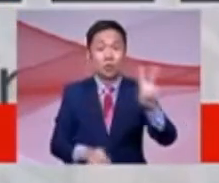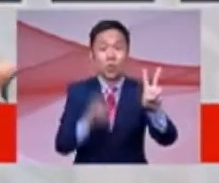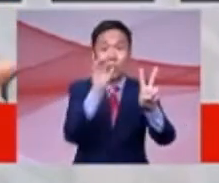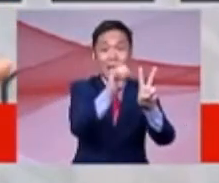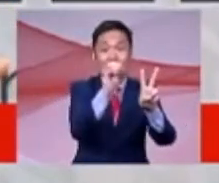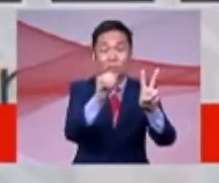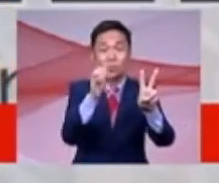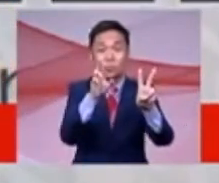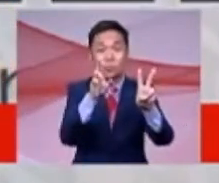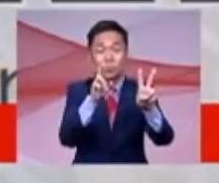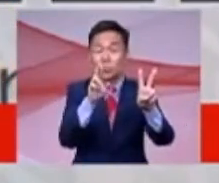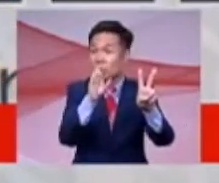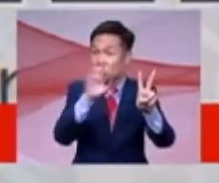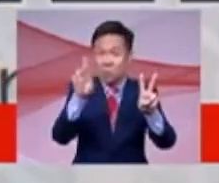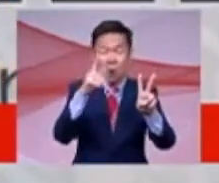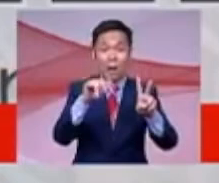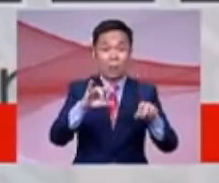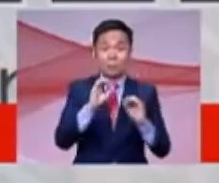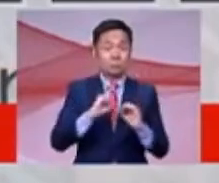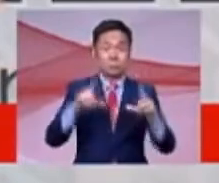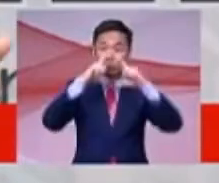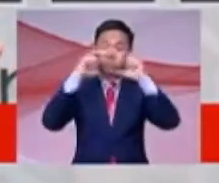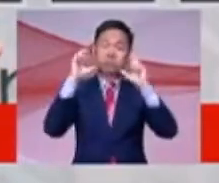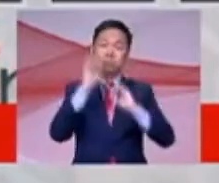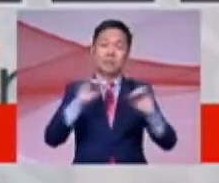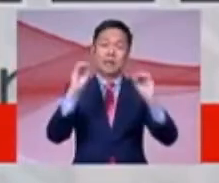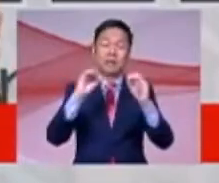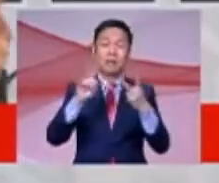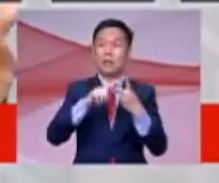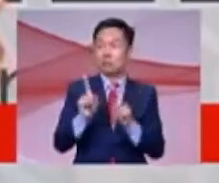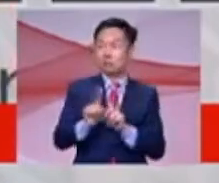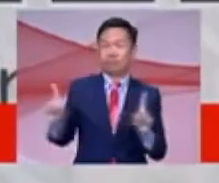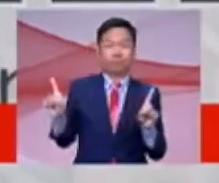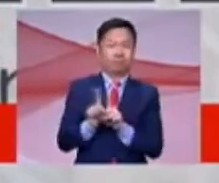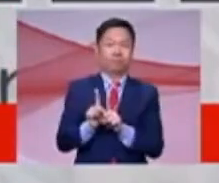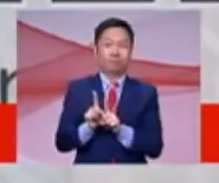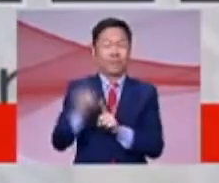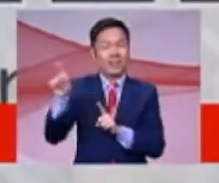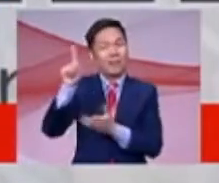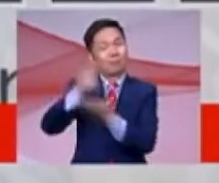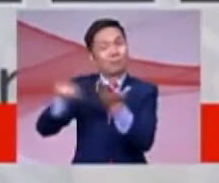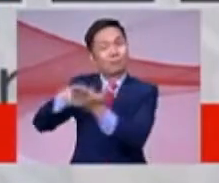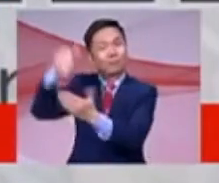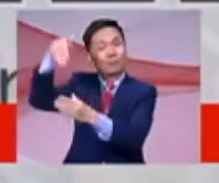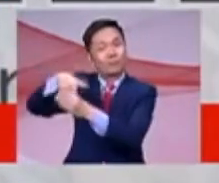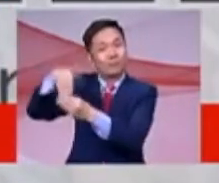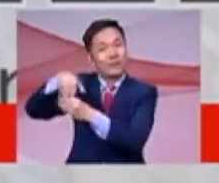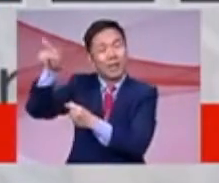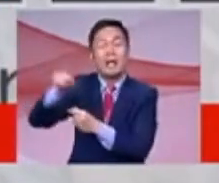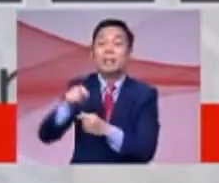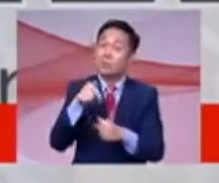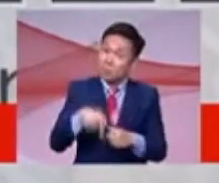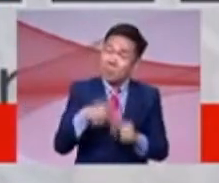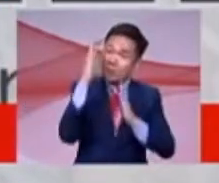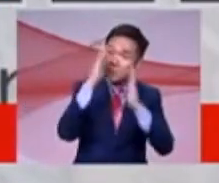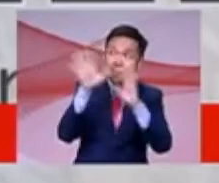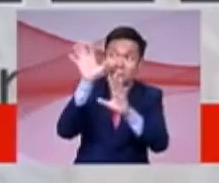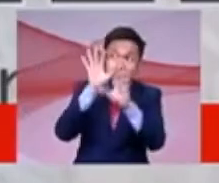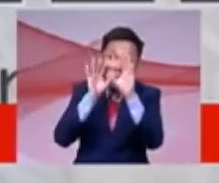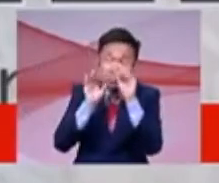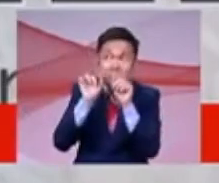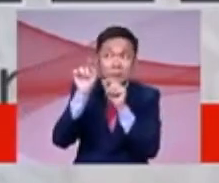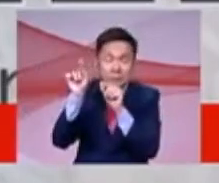Tiada penjagaan fizikal, tiada pemakaian mask, jangkitan berlaku. Kita kena belajar ambil iktibar daripada negara India